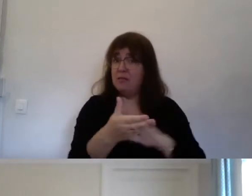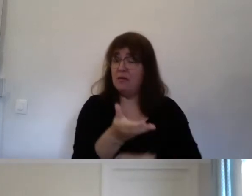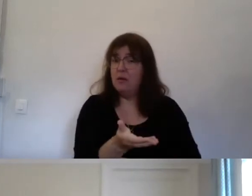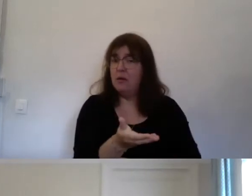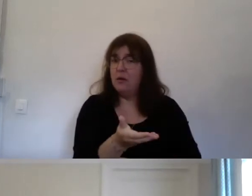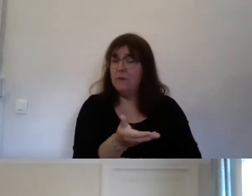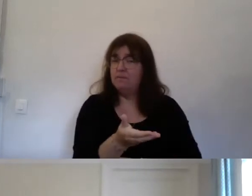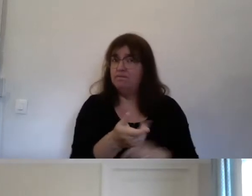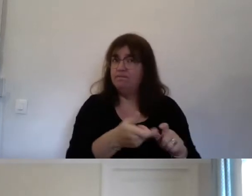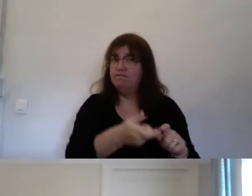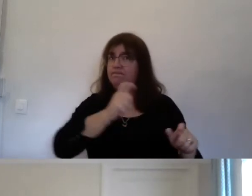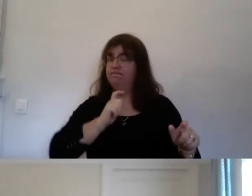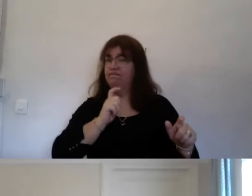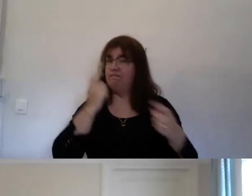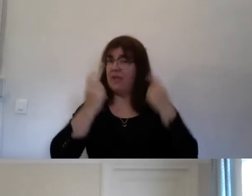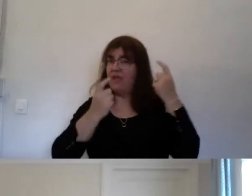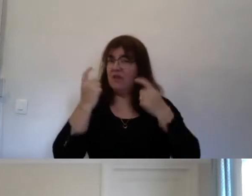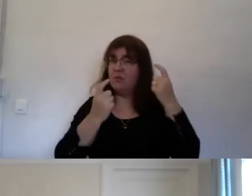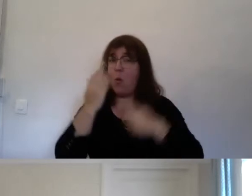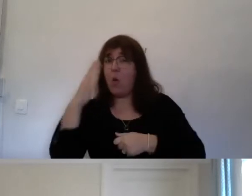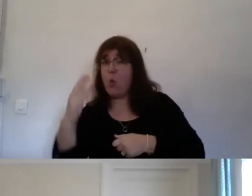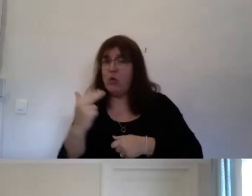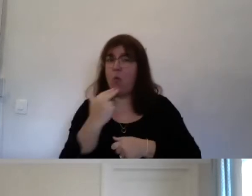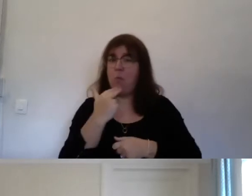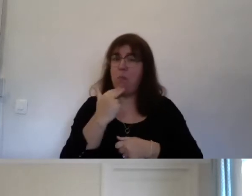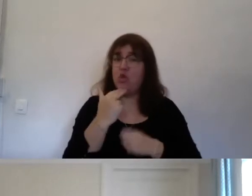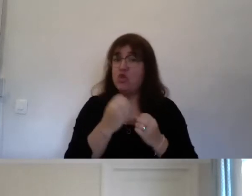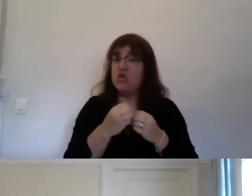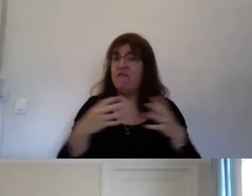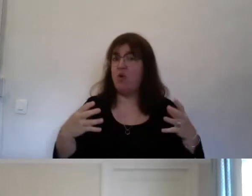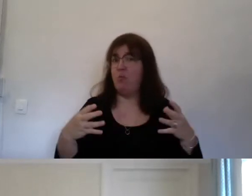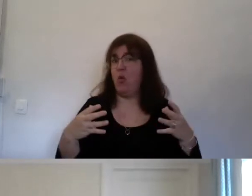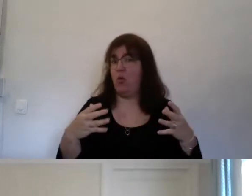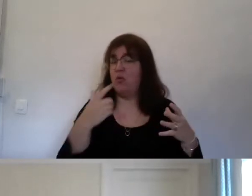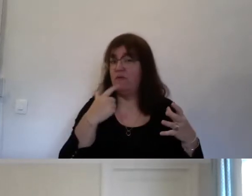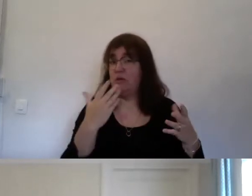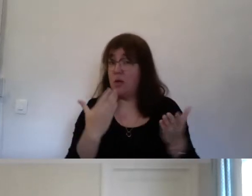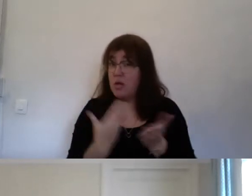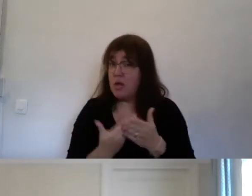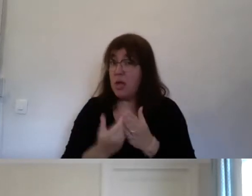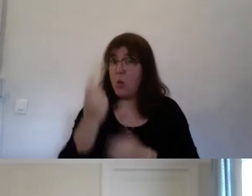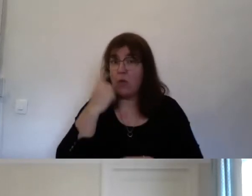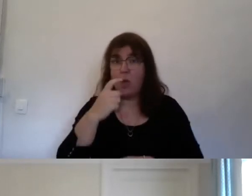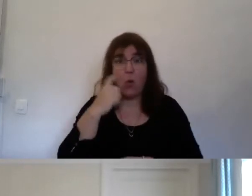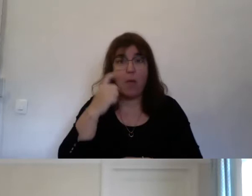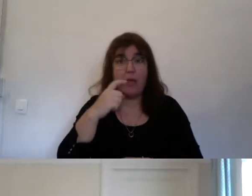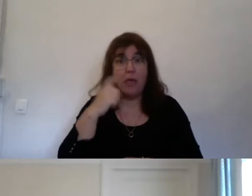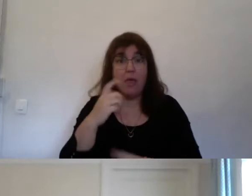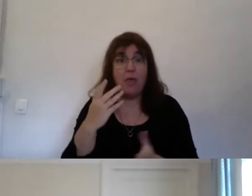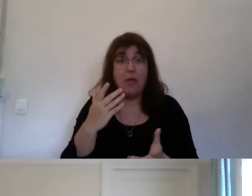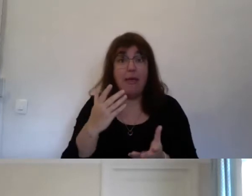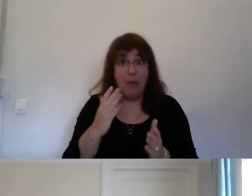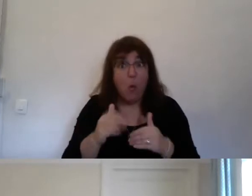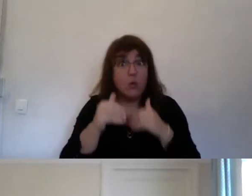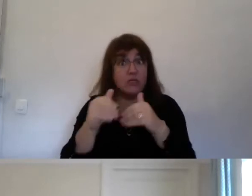d'autres modes de développement. Et c'est en cela où effectivement on a pu se rendre compte et que l'on est en train de poursuivre